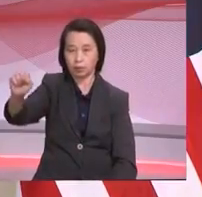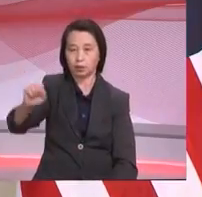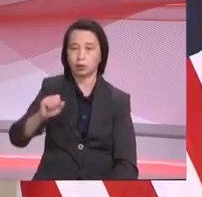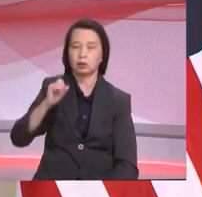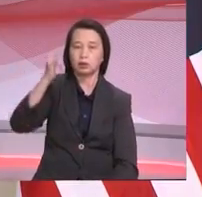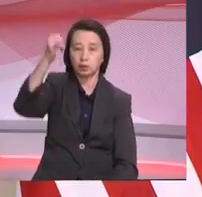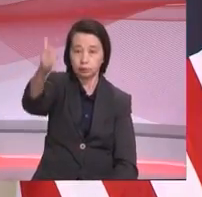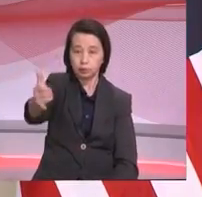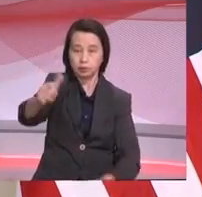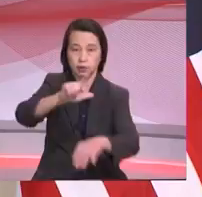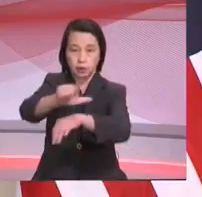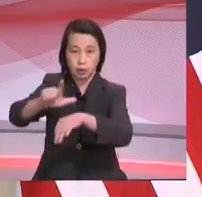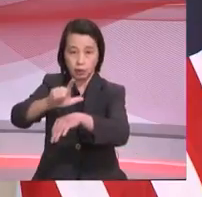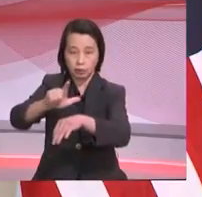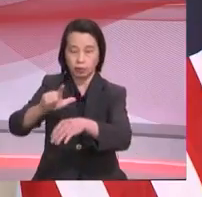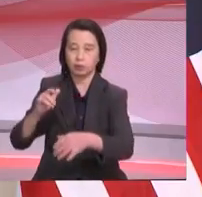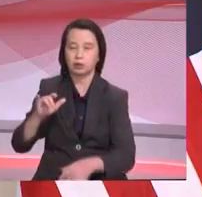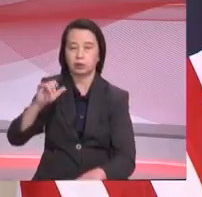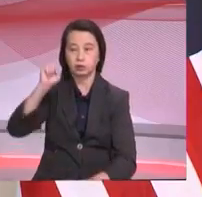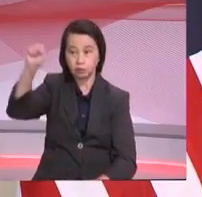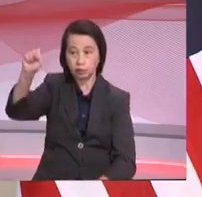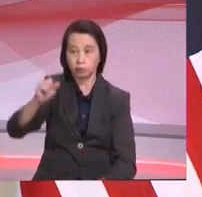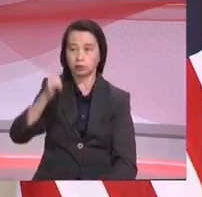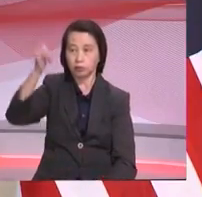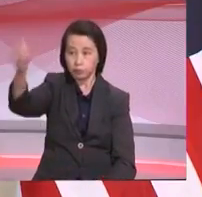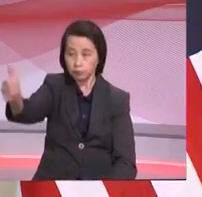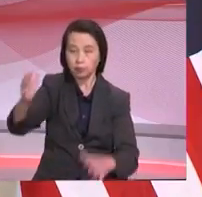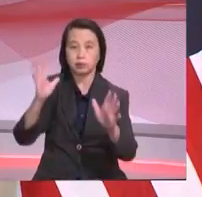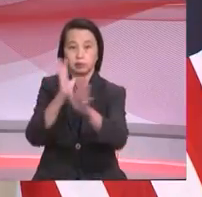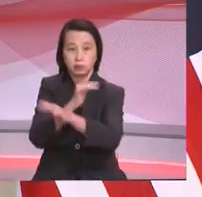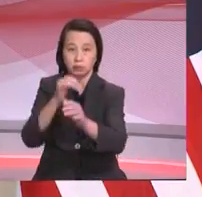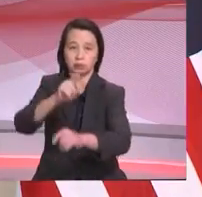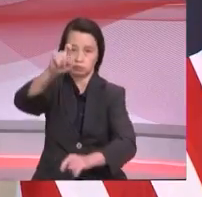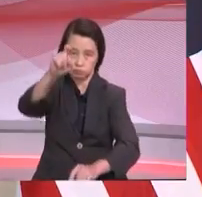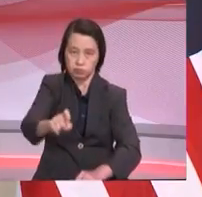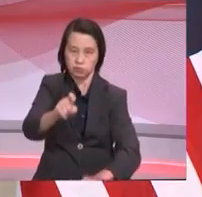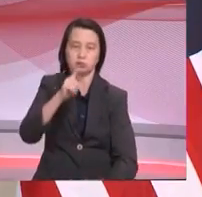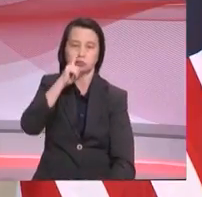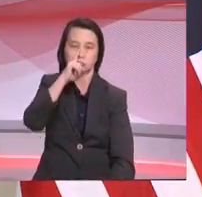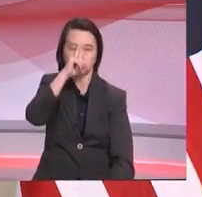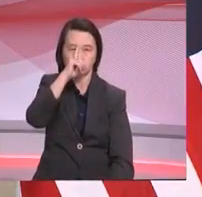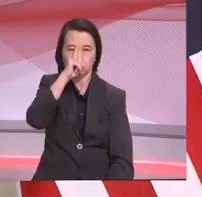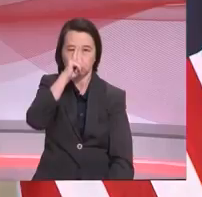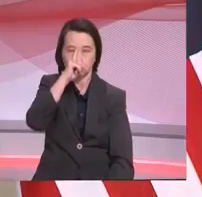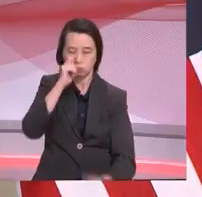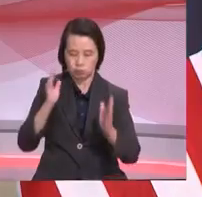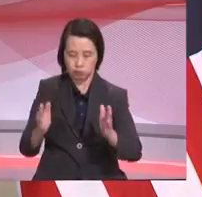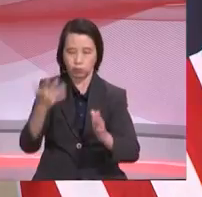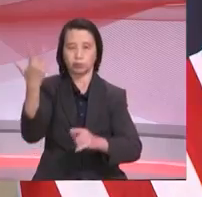atau ke Labuan perlu menjalani swab test dalam tempoh 3 hari sebelum